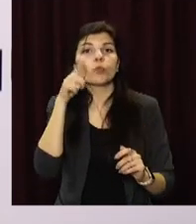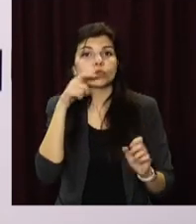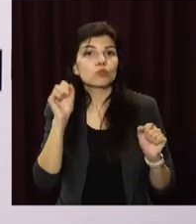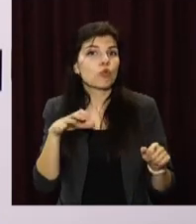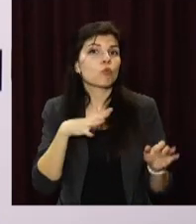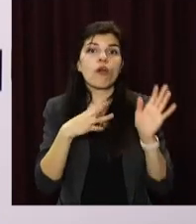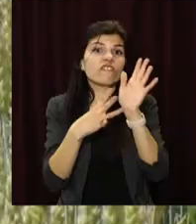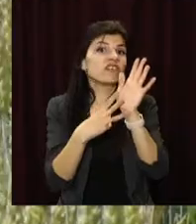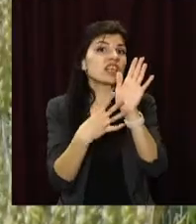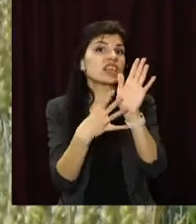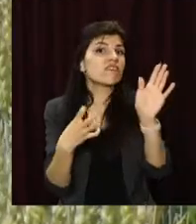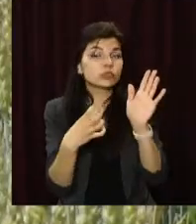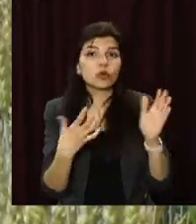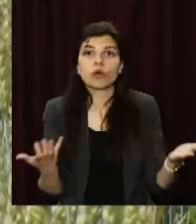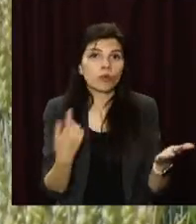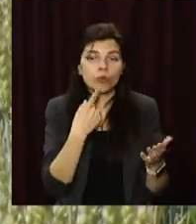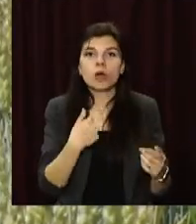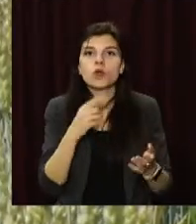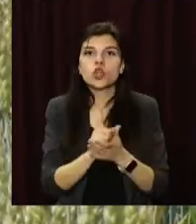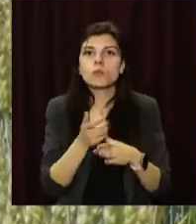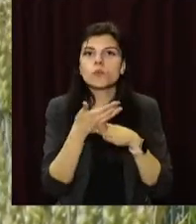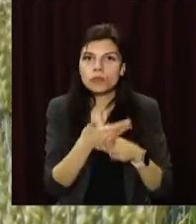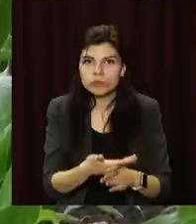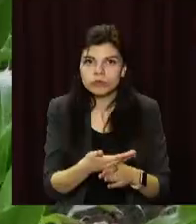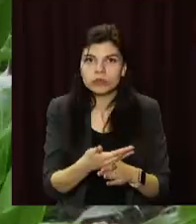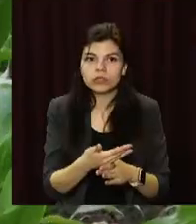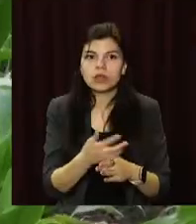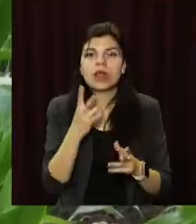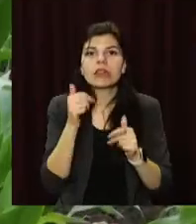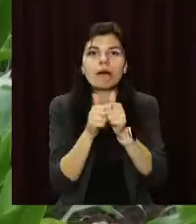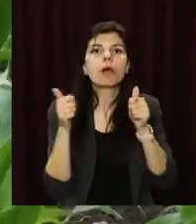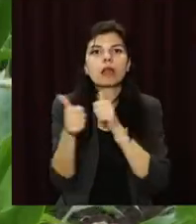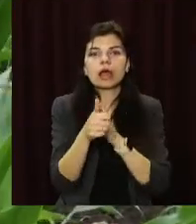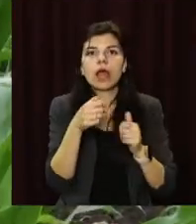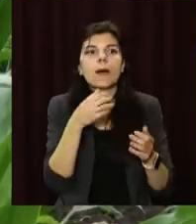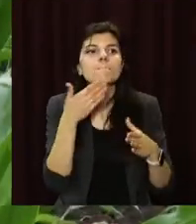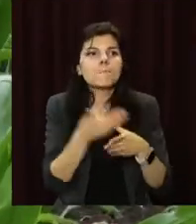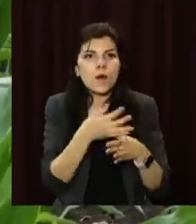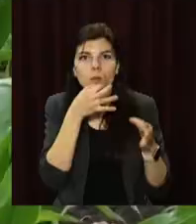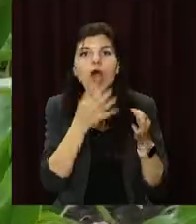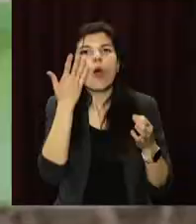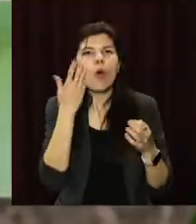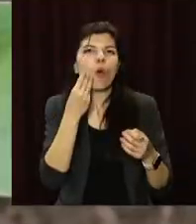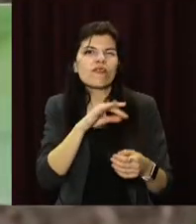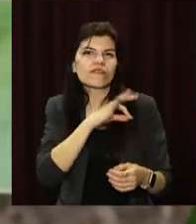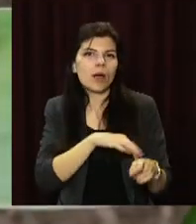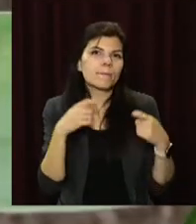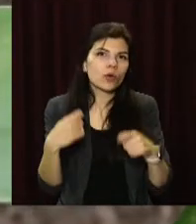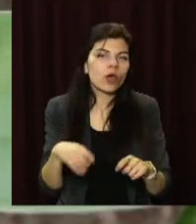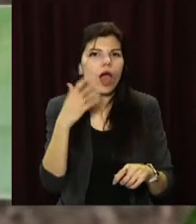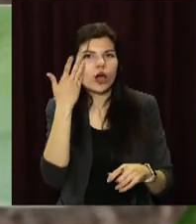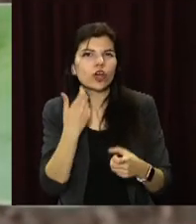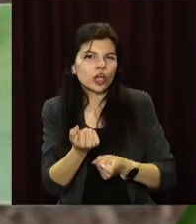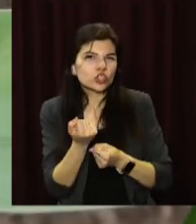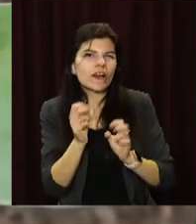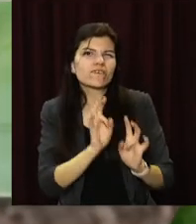бути 8900. Ми повинні допомогти наперед предсказати йому, коли продати, коли